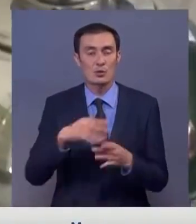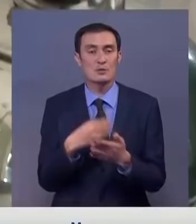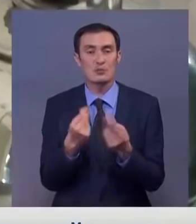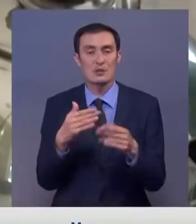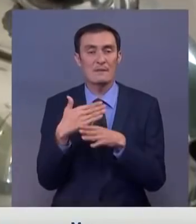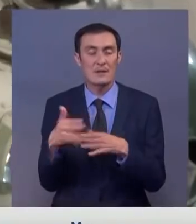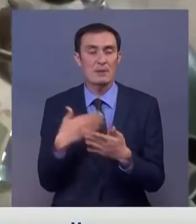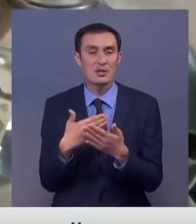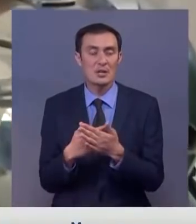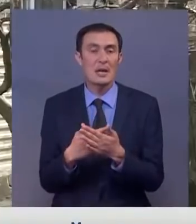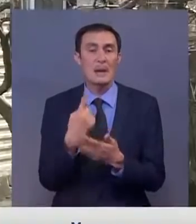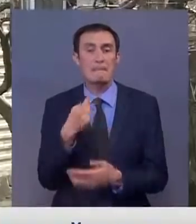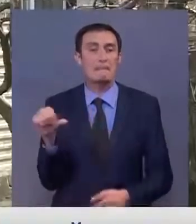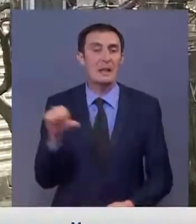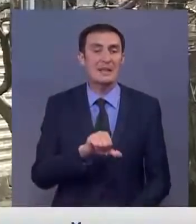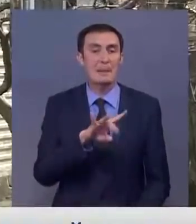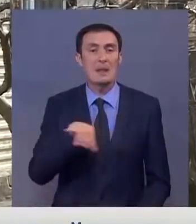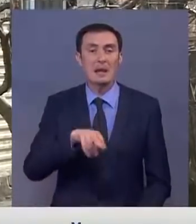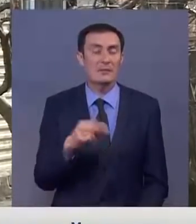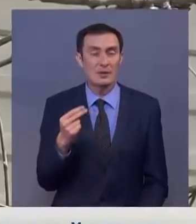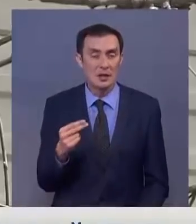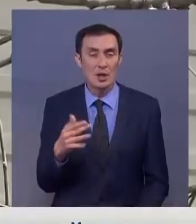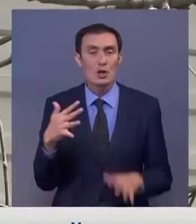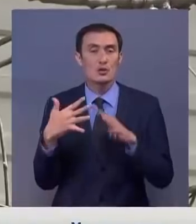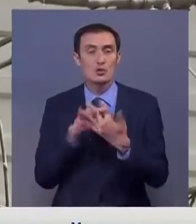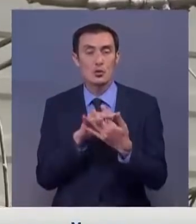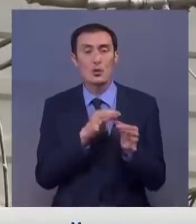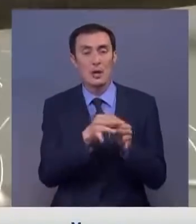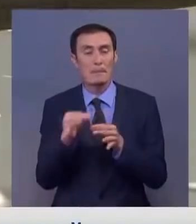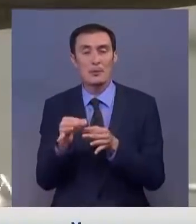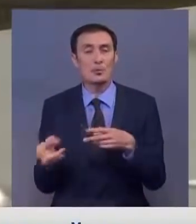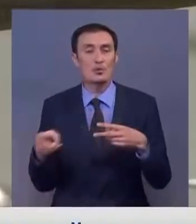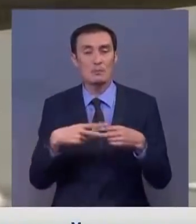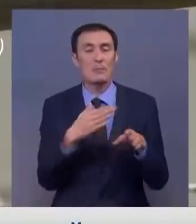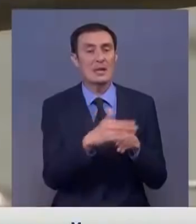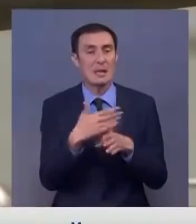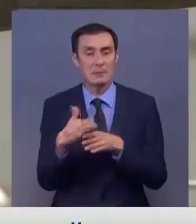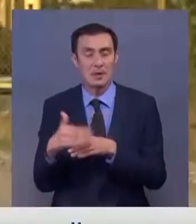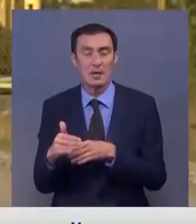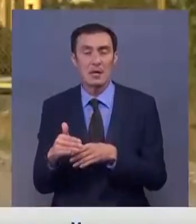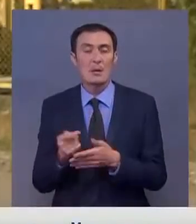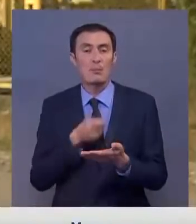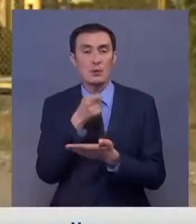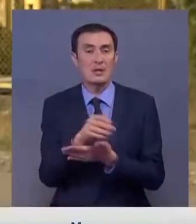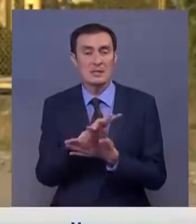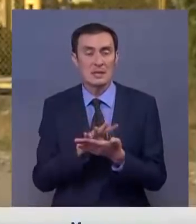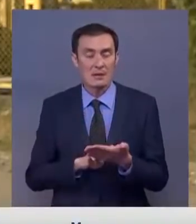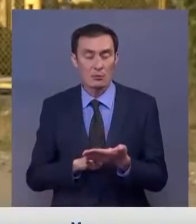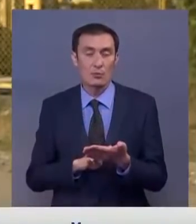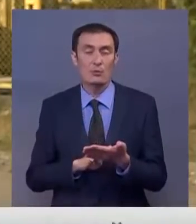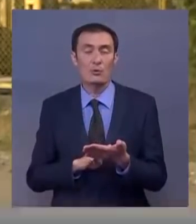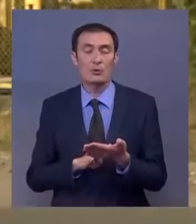бюджета выделили почти 1,5 миллиарда тенге. Села подключают газу поэтапно. Подали заявку, бюджетную заявку